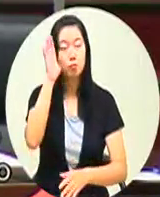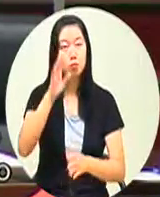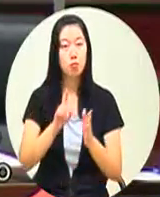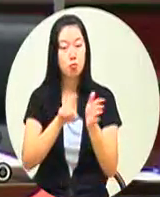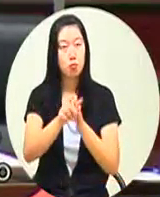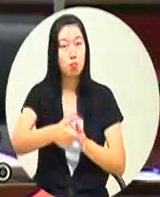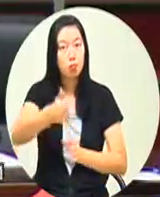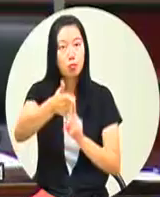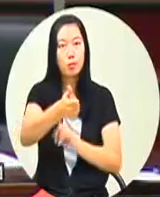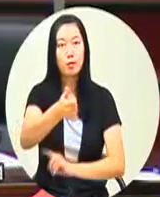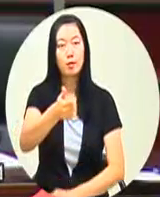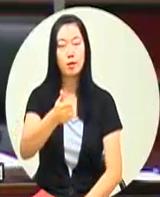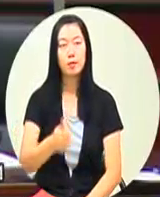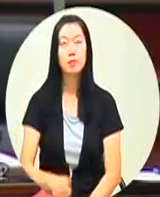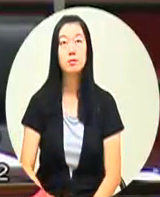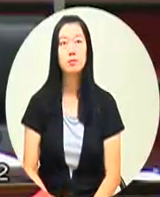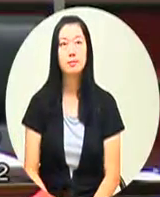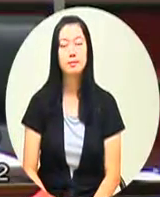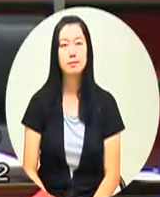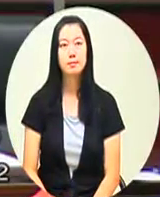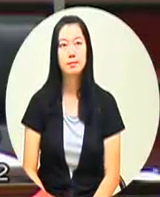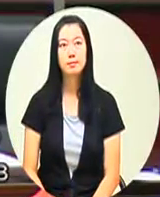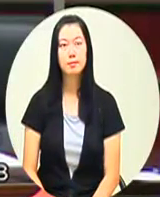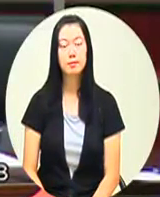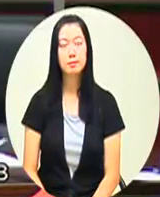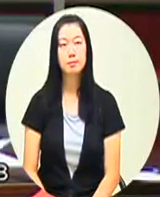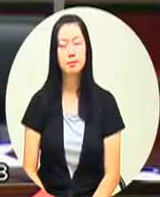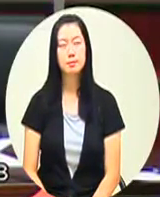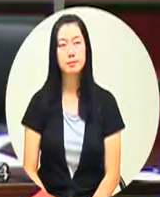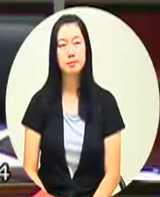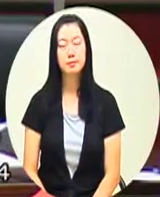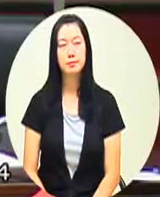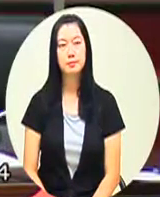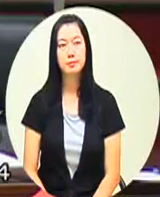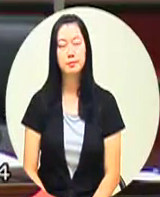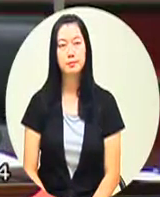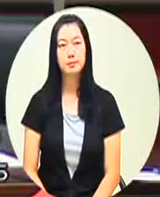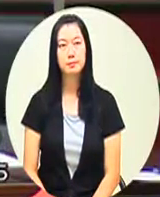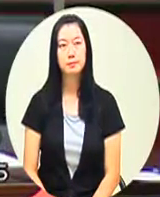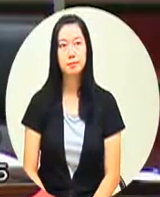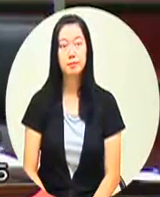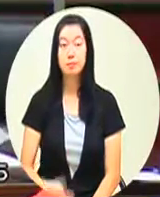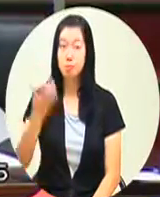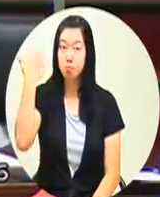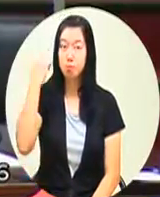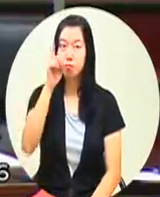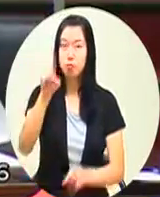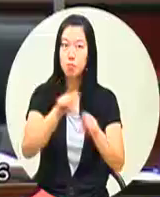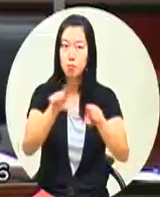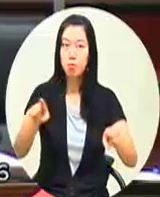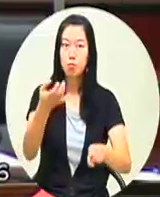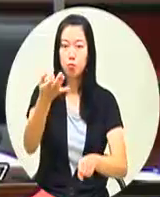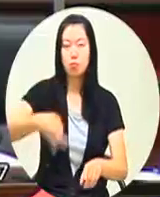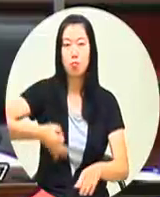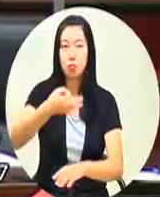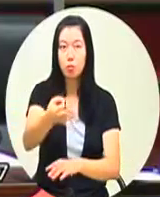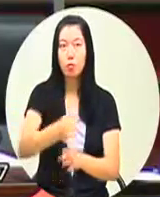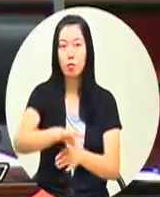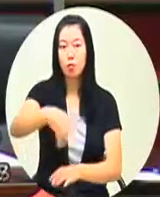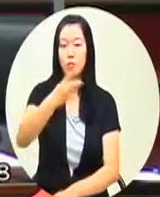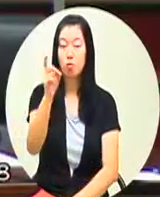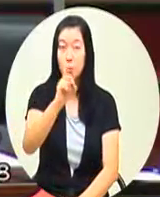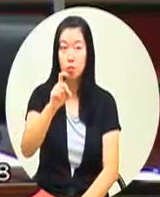农业局胡科长， 啊，请科长到， 科长到，科长，当初一瓶是410元征收嘛，对